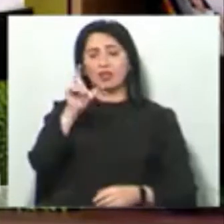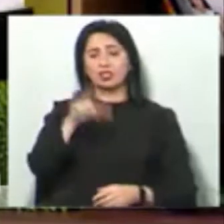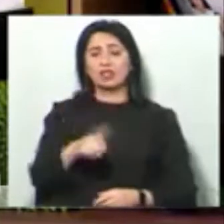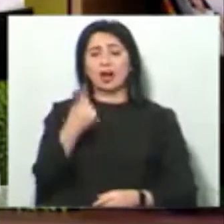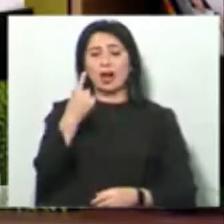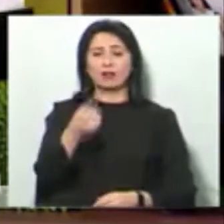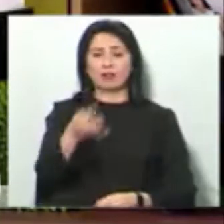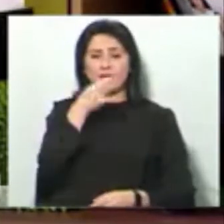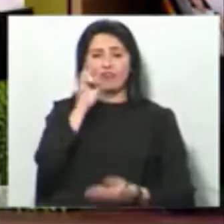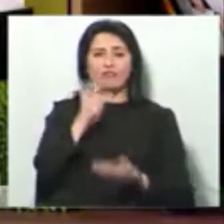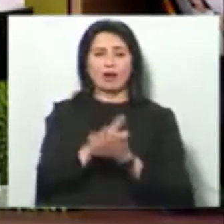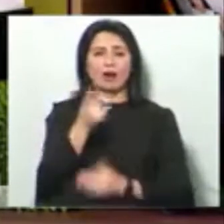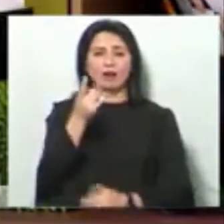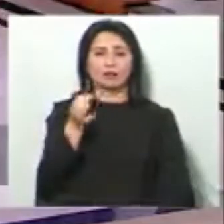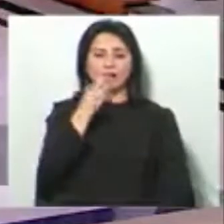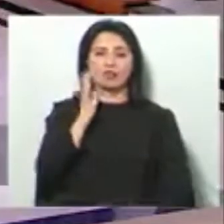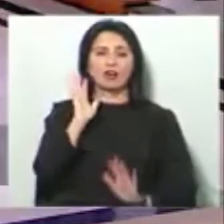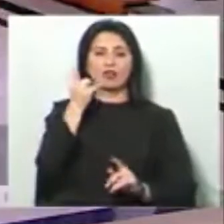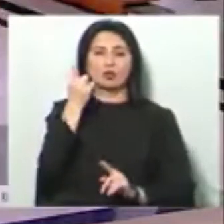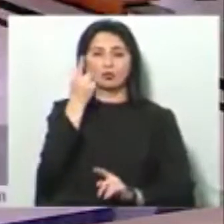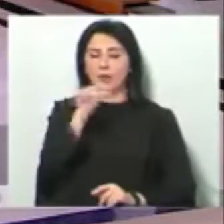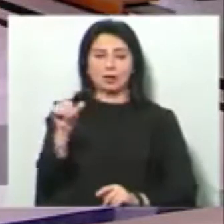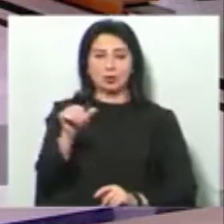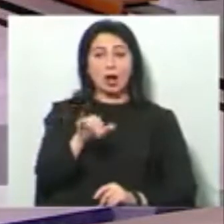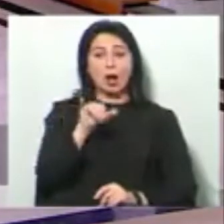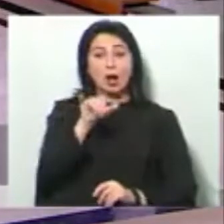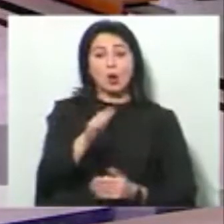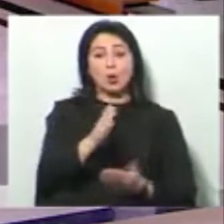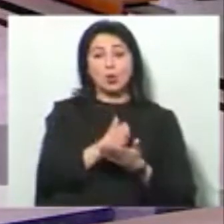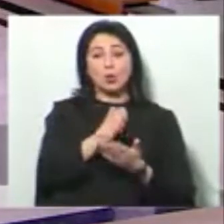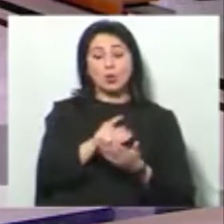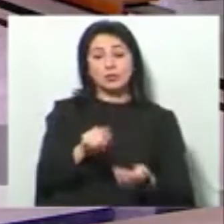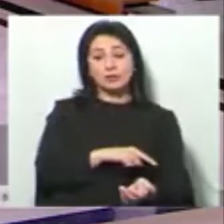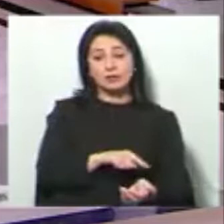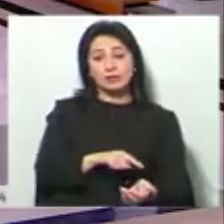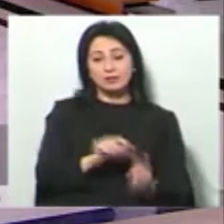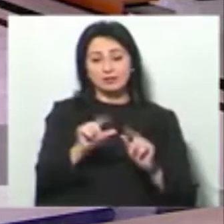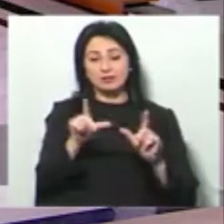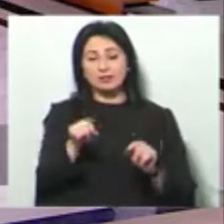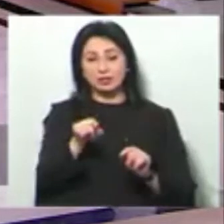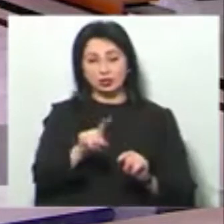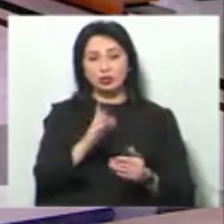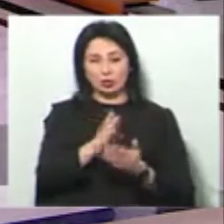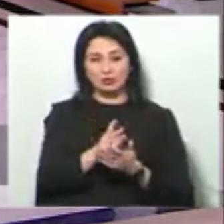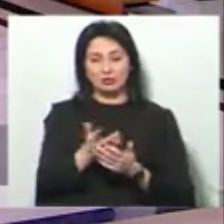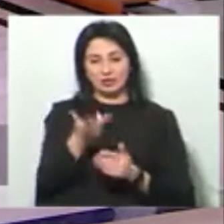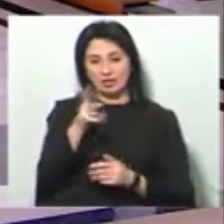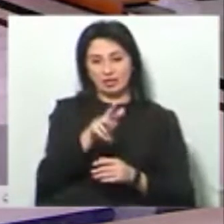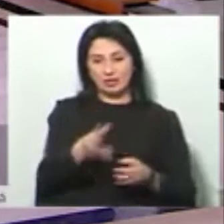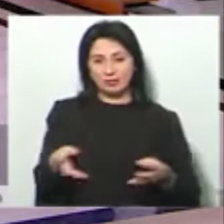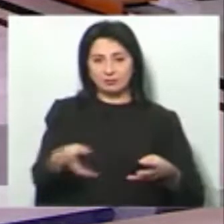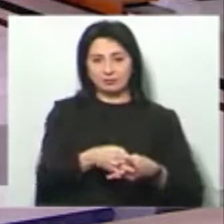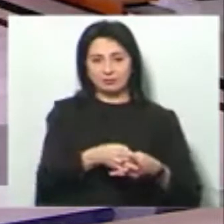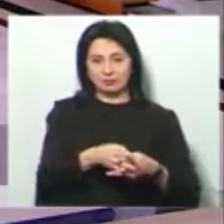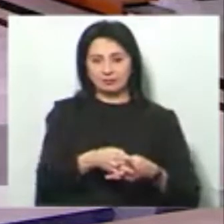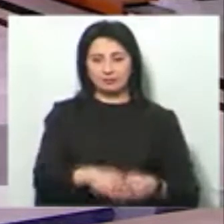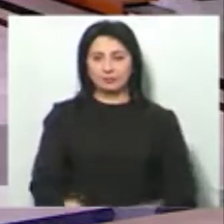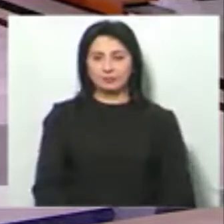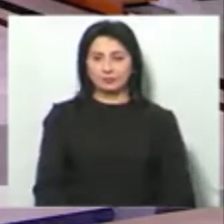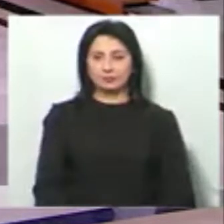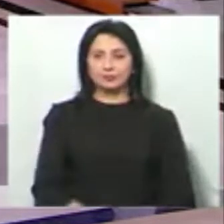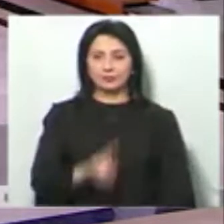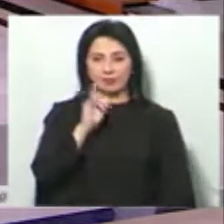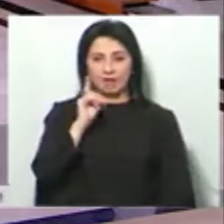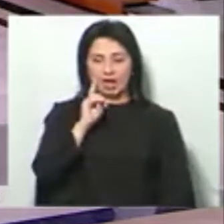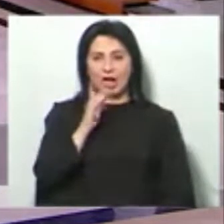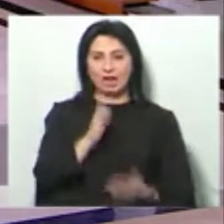არტერიული ჰიპერტენზიით საჭიროებენ კომბინირებულ თერაპიას. მონოთერაპია პრაქტიკულად ძალიან მნიშვნელოვანია შემთხვევაში შედარებით ახალგაზრდა ასაკში